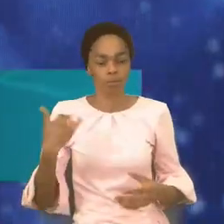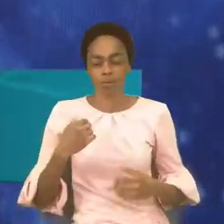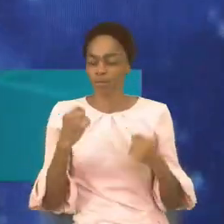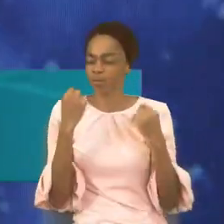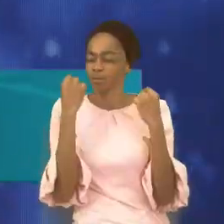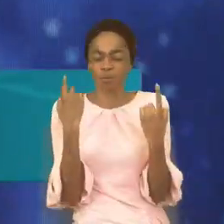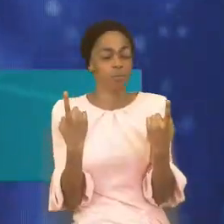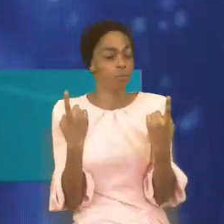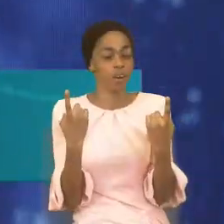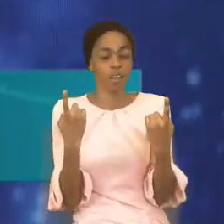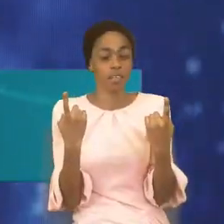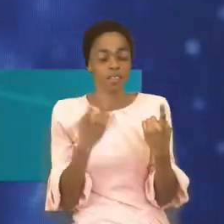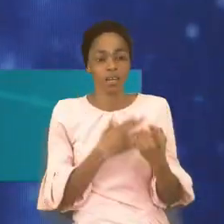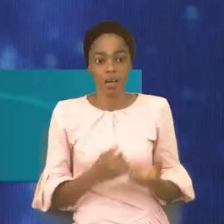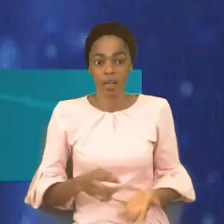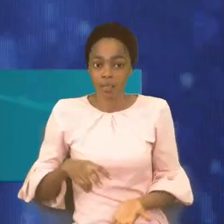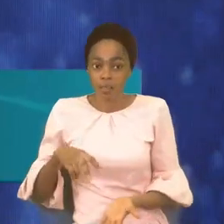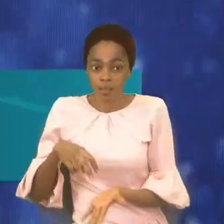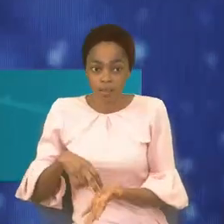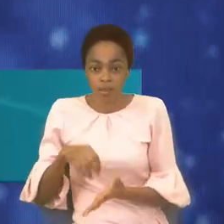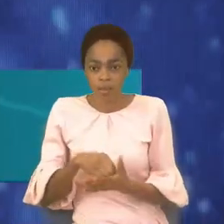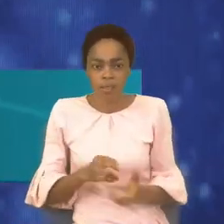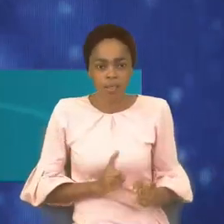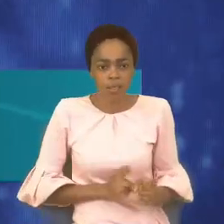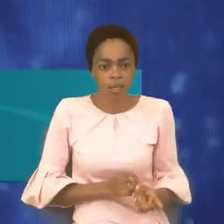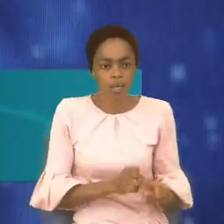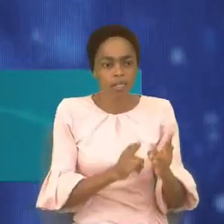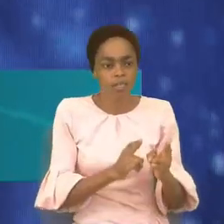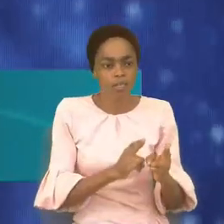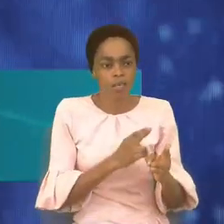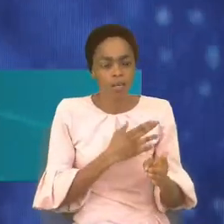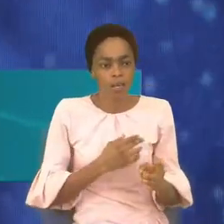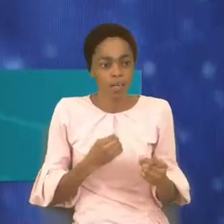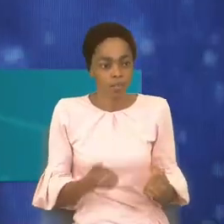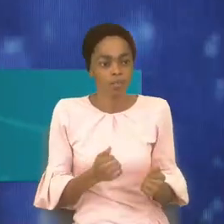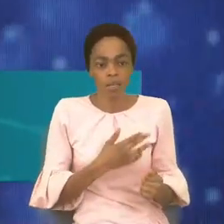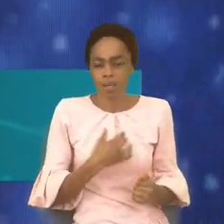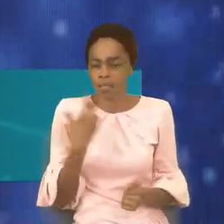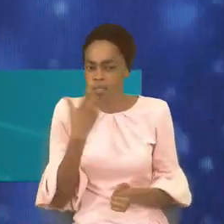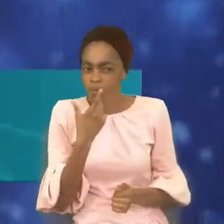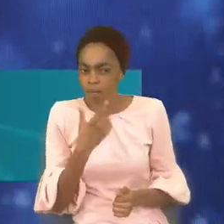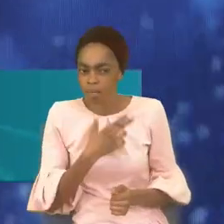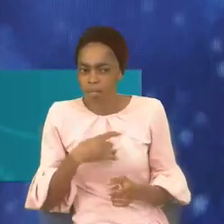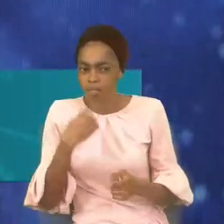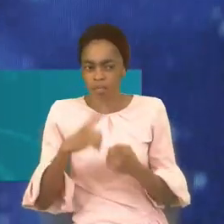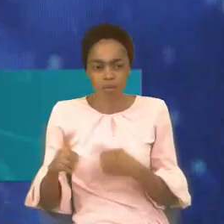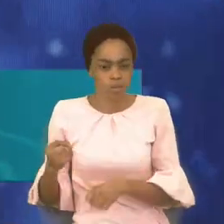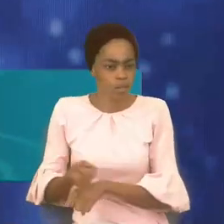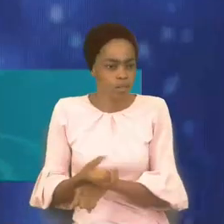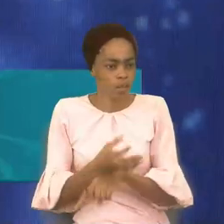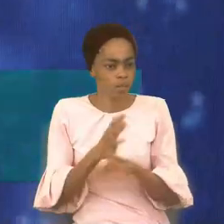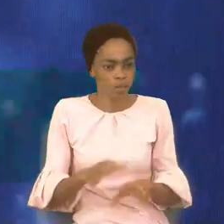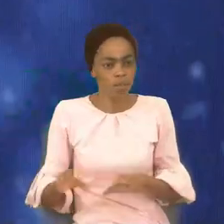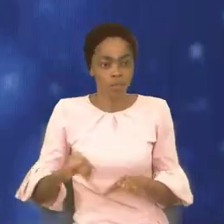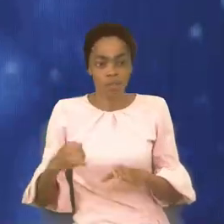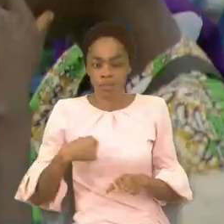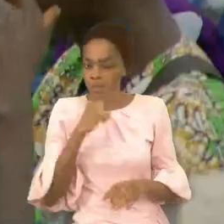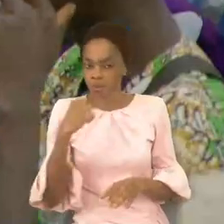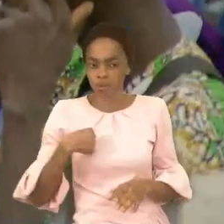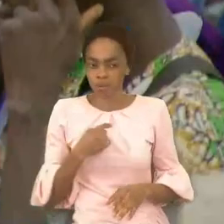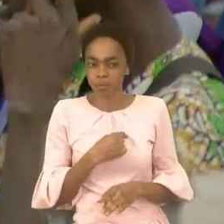se leva précipitamment. Et il prit la parole et dit à ses conseillers, « N'avons-nous